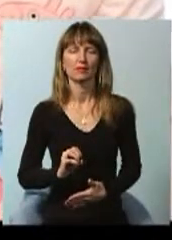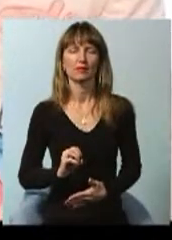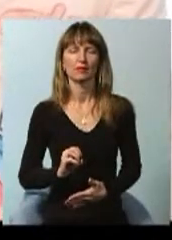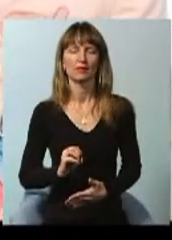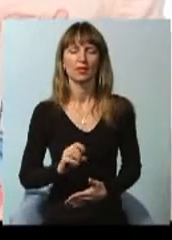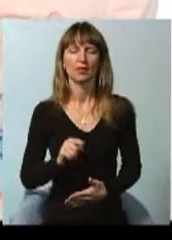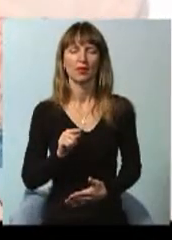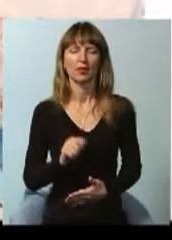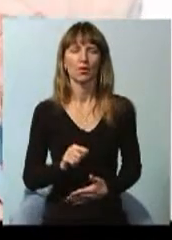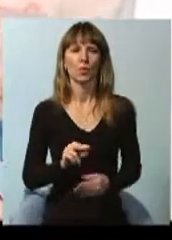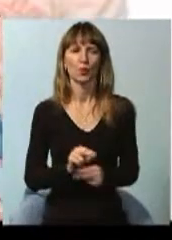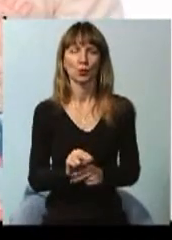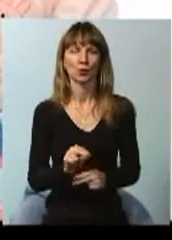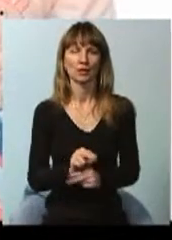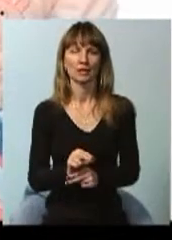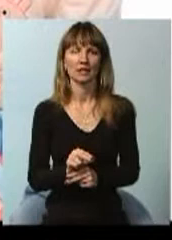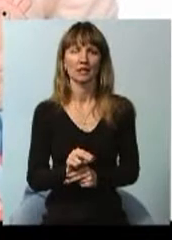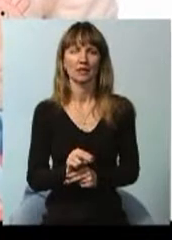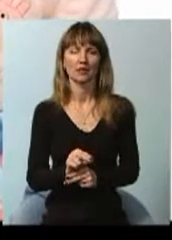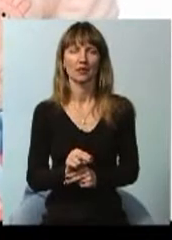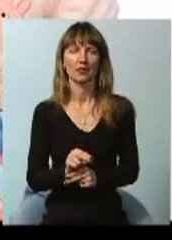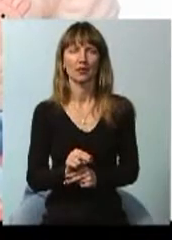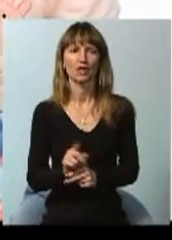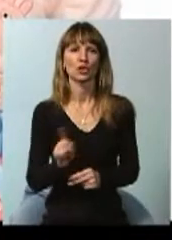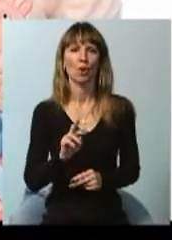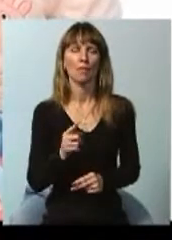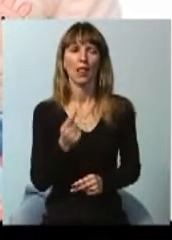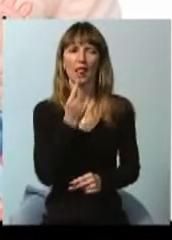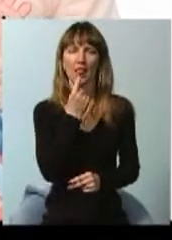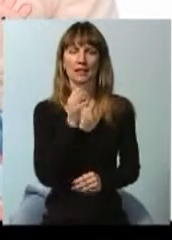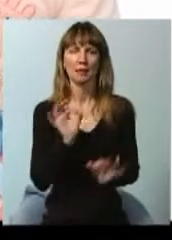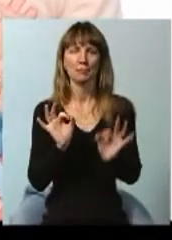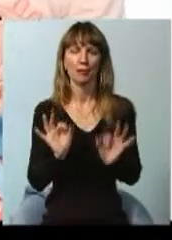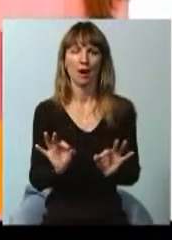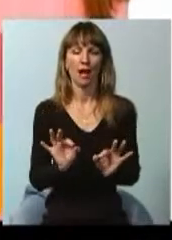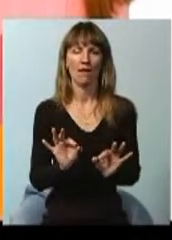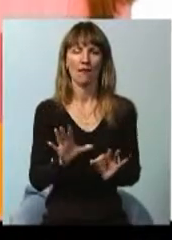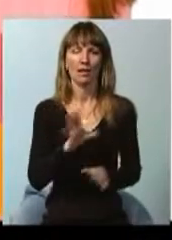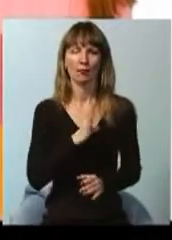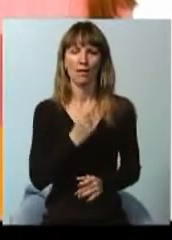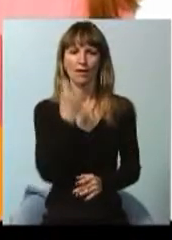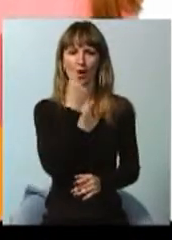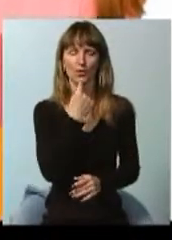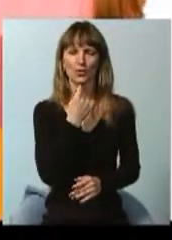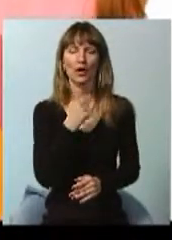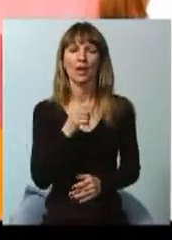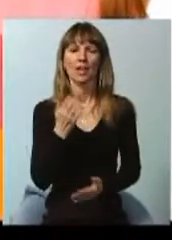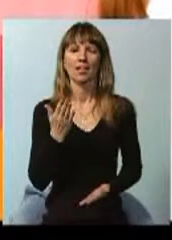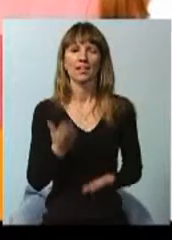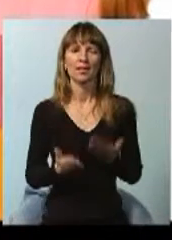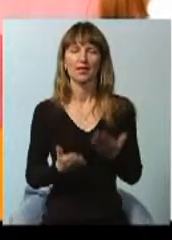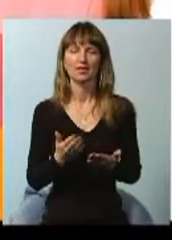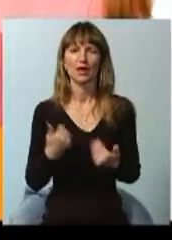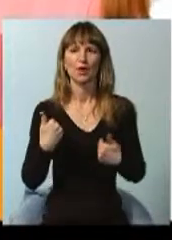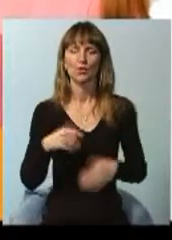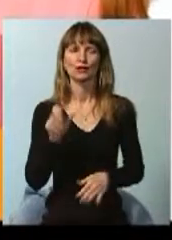Логопед учит, чтобы язык правильно стоял. Вот если хочет